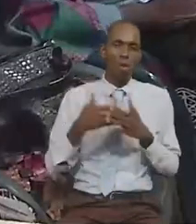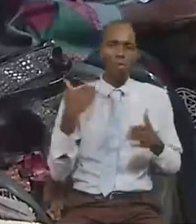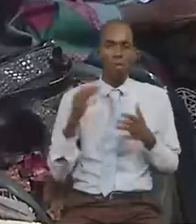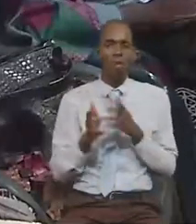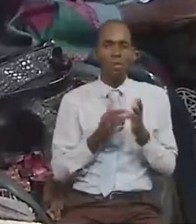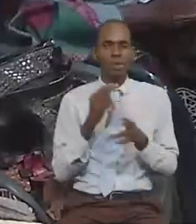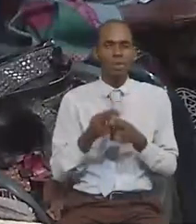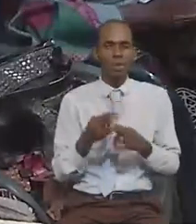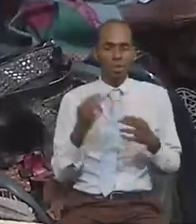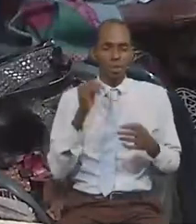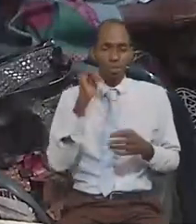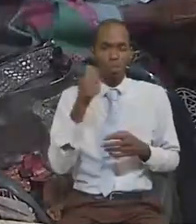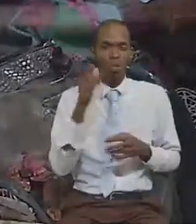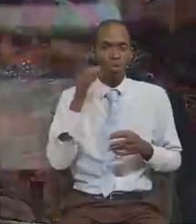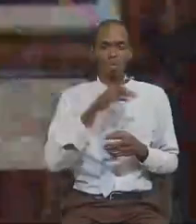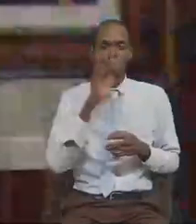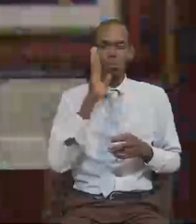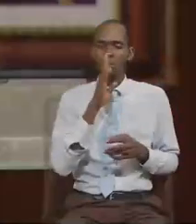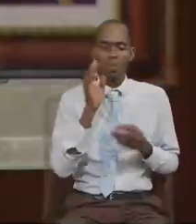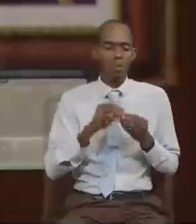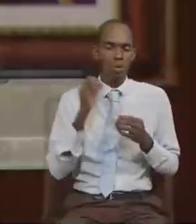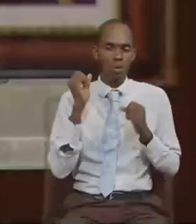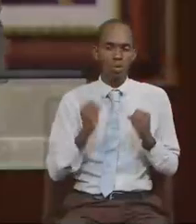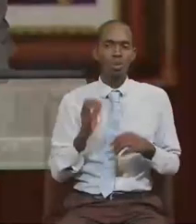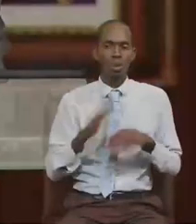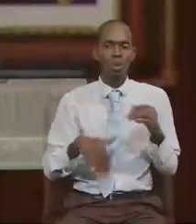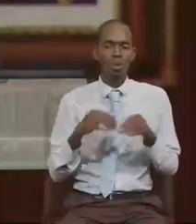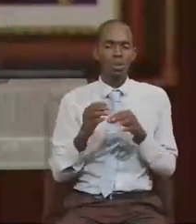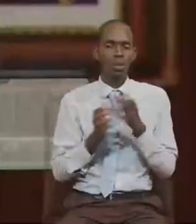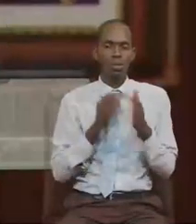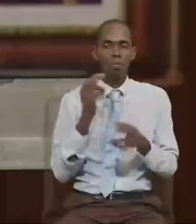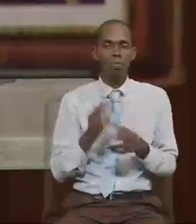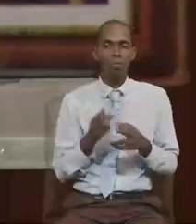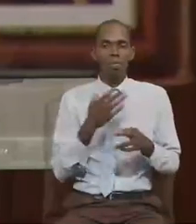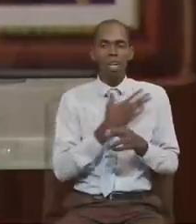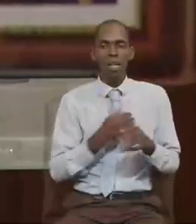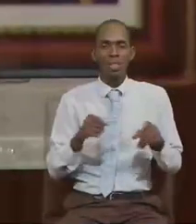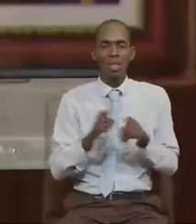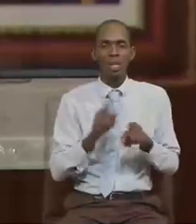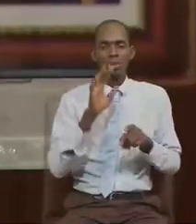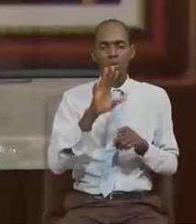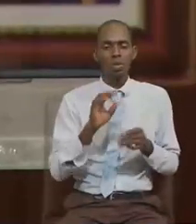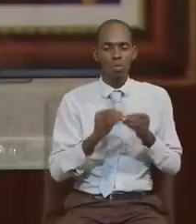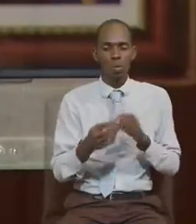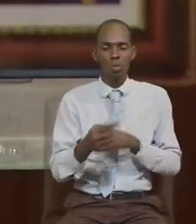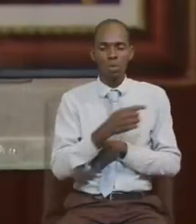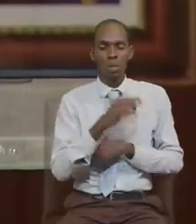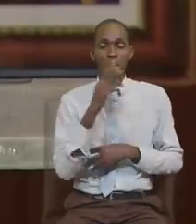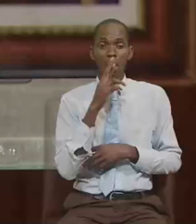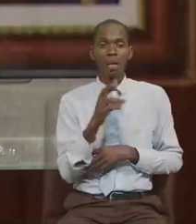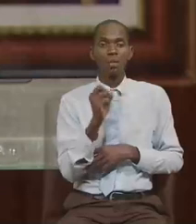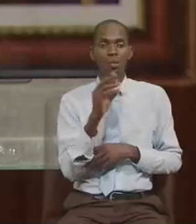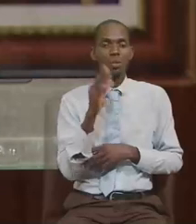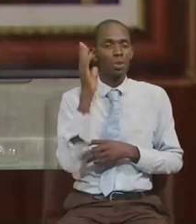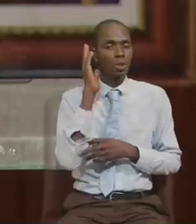fort que ce que ta force d'aujourd'hui. Et plus tes jours passent, ainsi sera ta force. plus